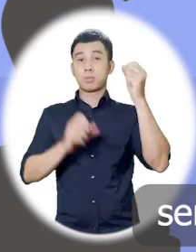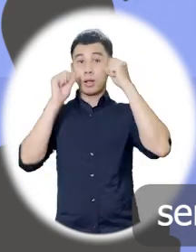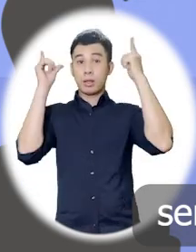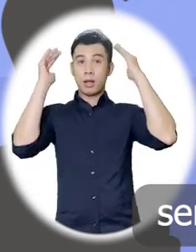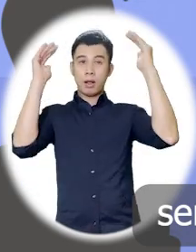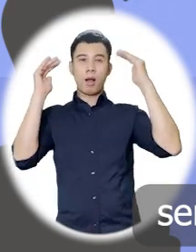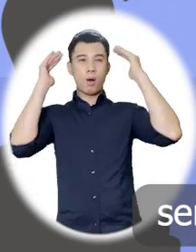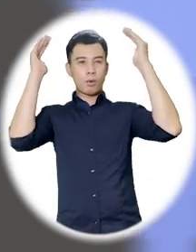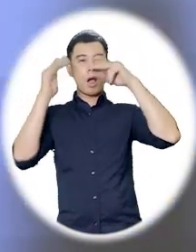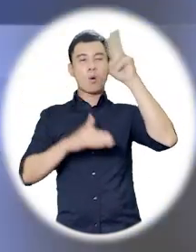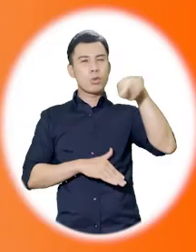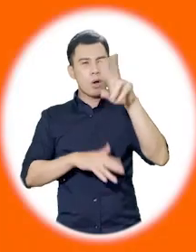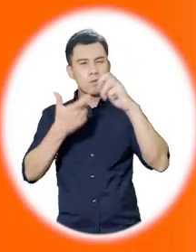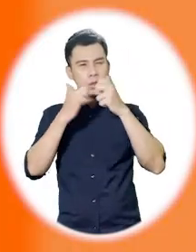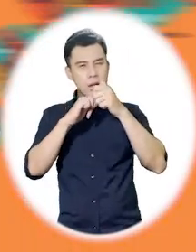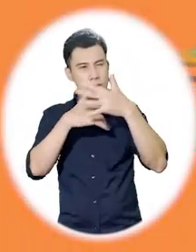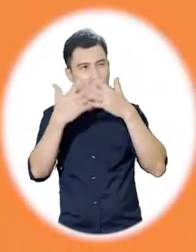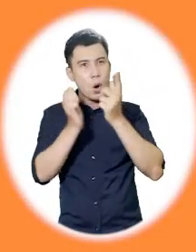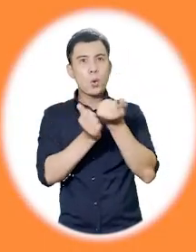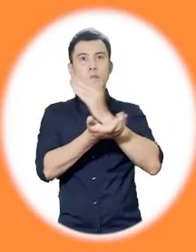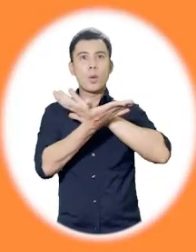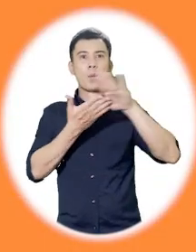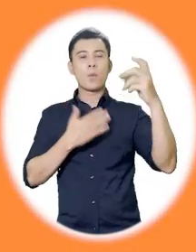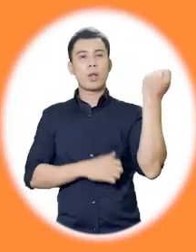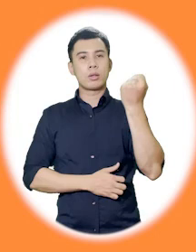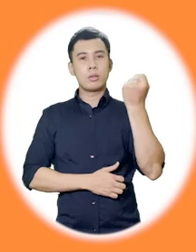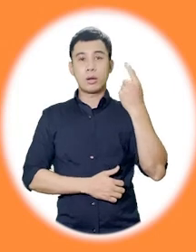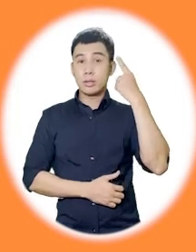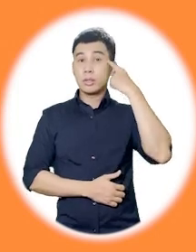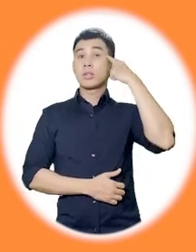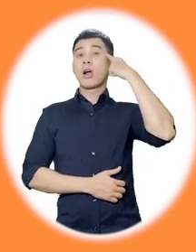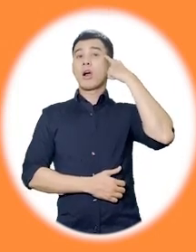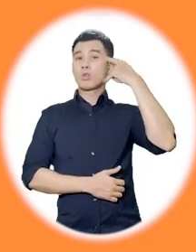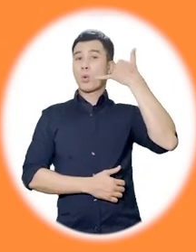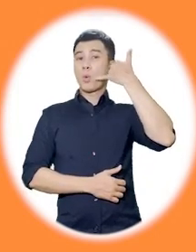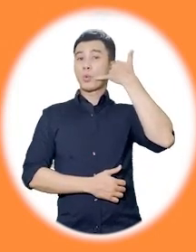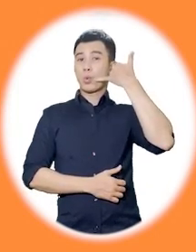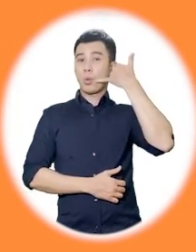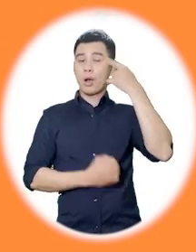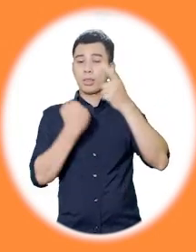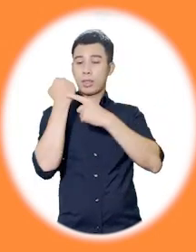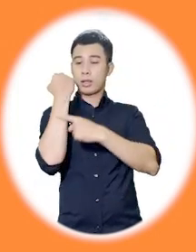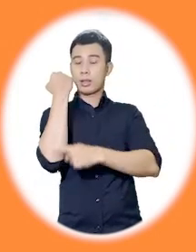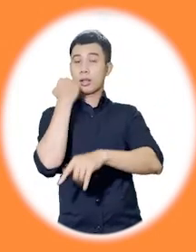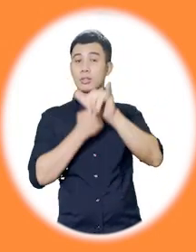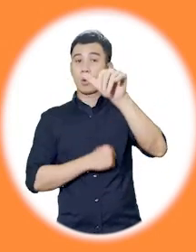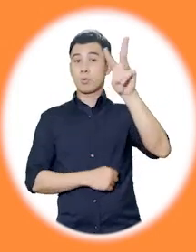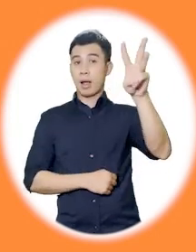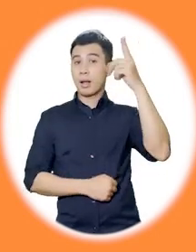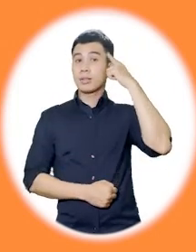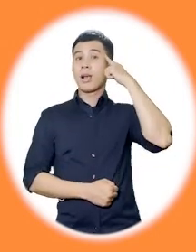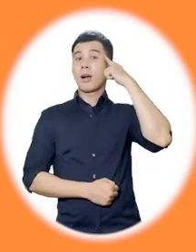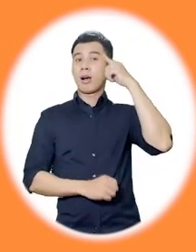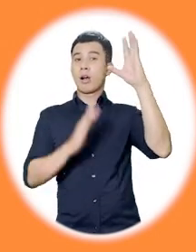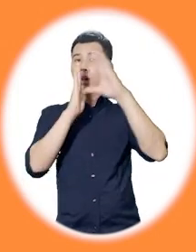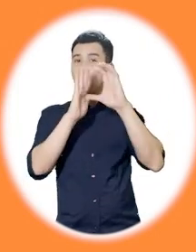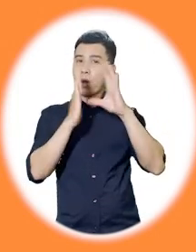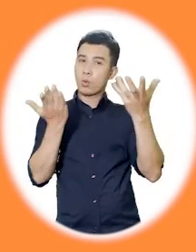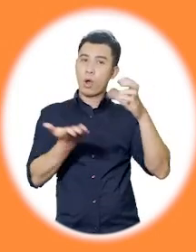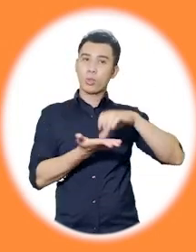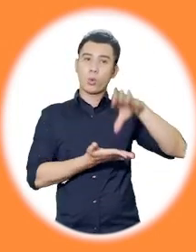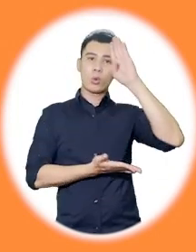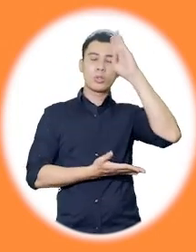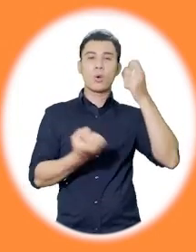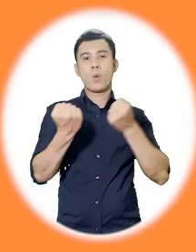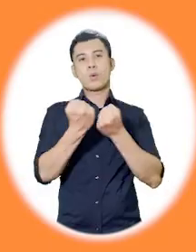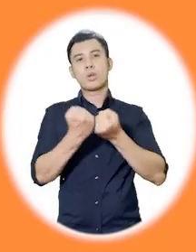những vấn đề xã hội cấp thiết. Đừng quên ghi nhớ số điện thoại liên hệ tại 63 tỉnh thành của những cơ quan, tổ chức hỗ trợ phụ nữ và trẻ